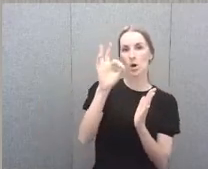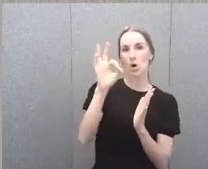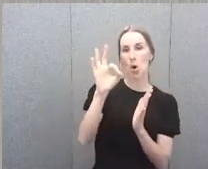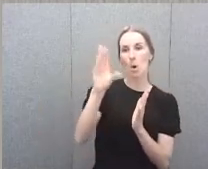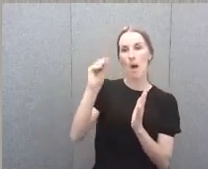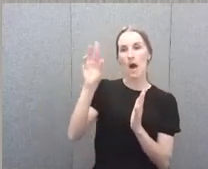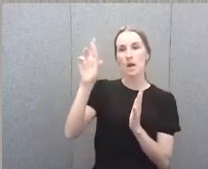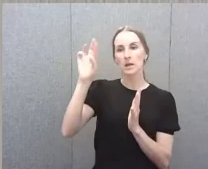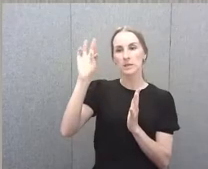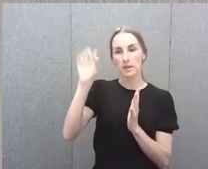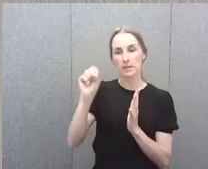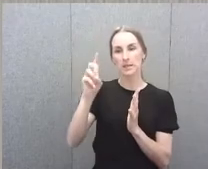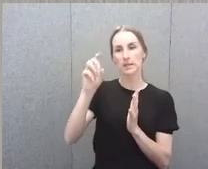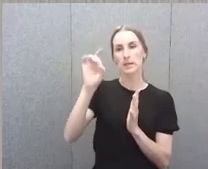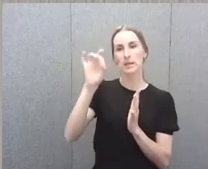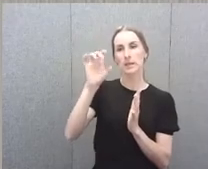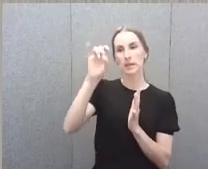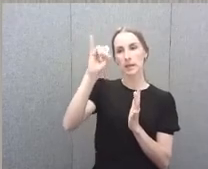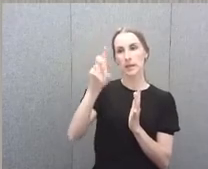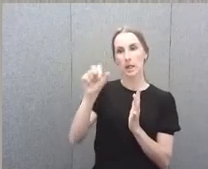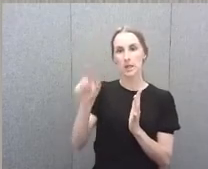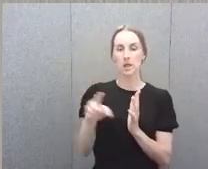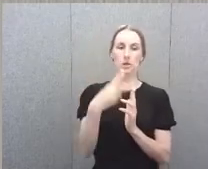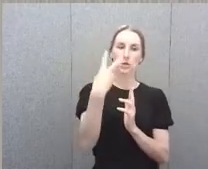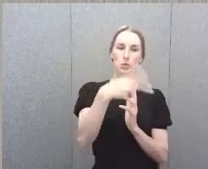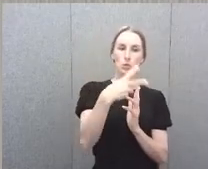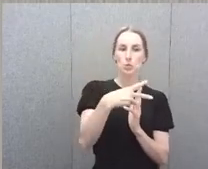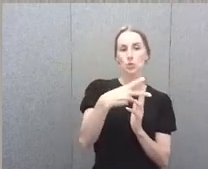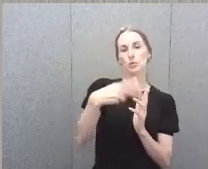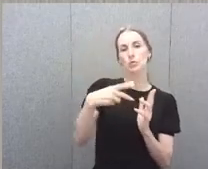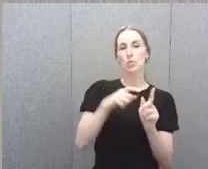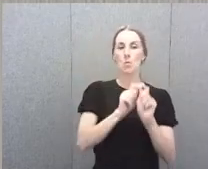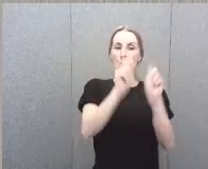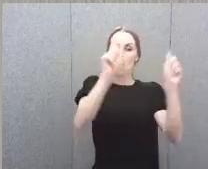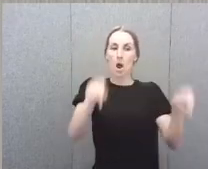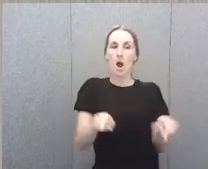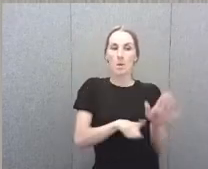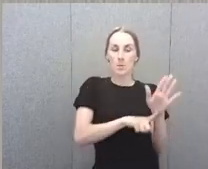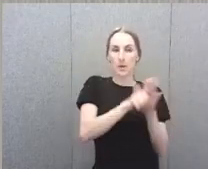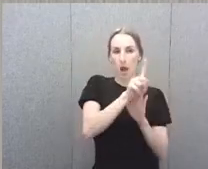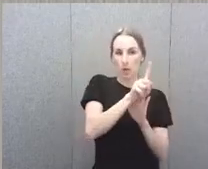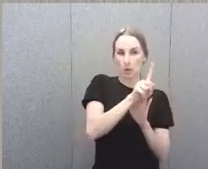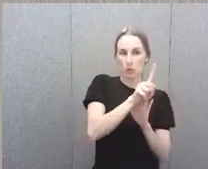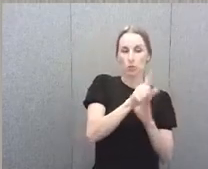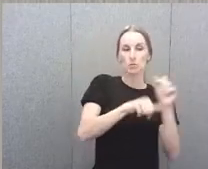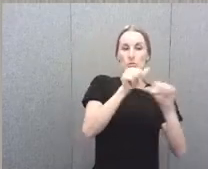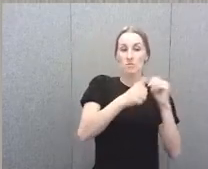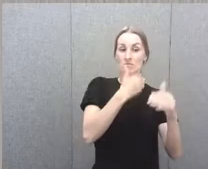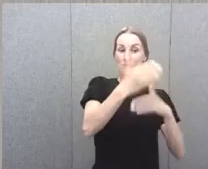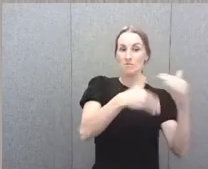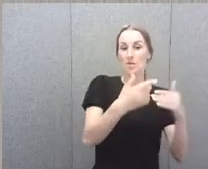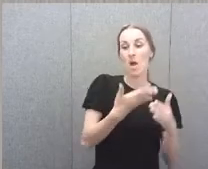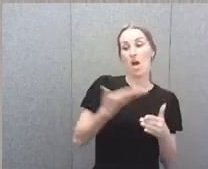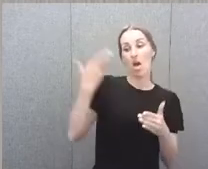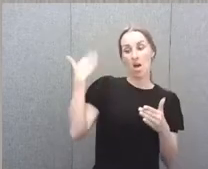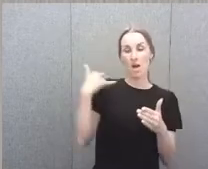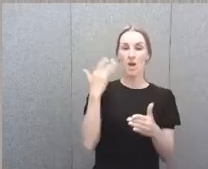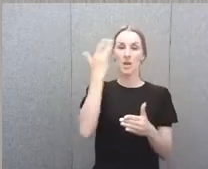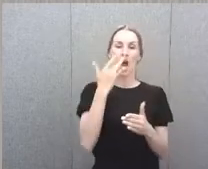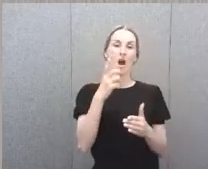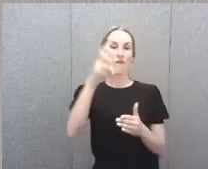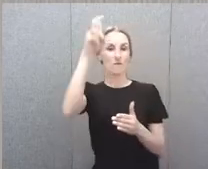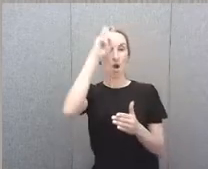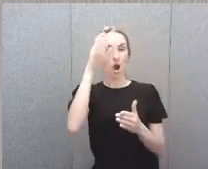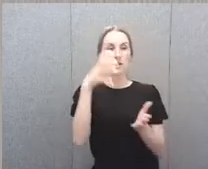посол США Роберт Гилкерст в начале 2020 года начал свою каденцию в Литве.